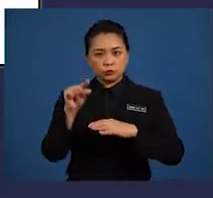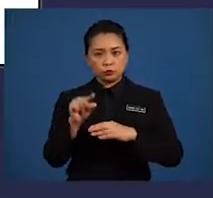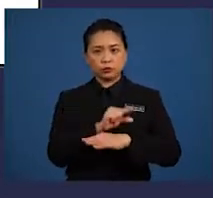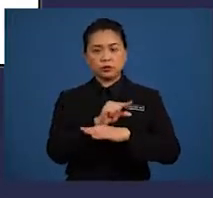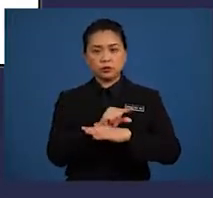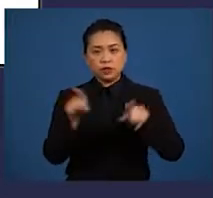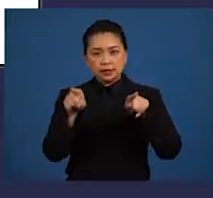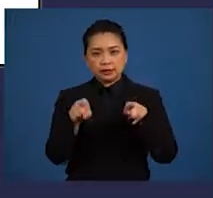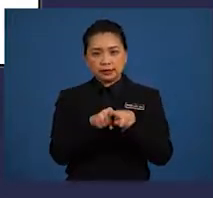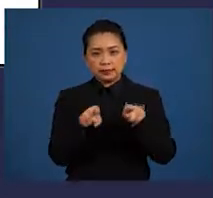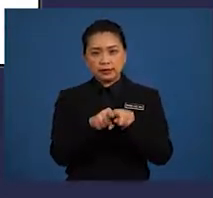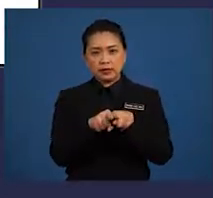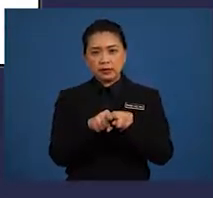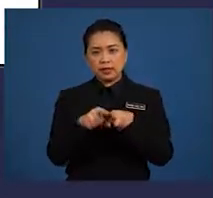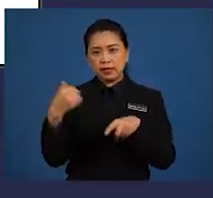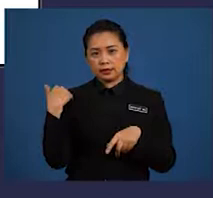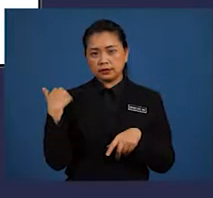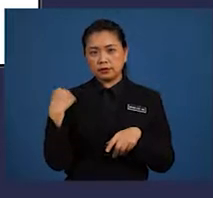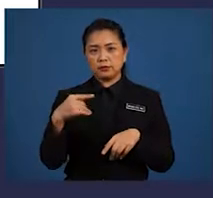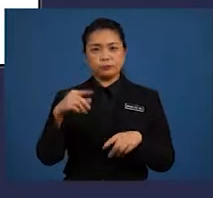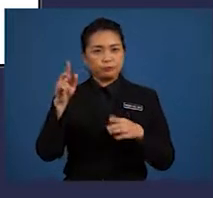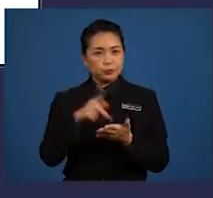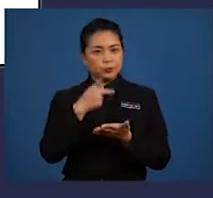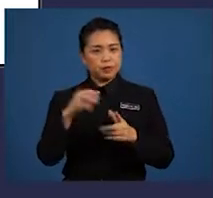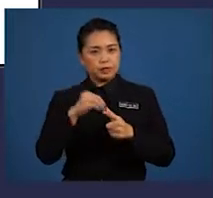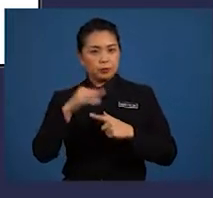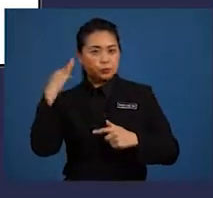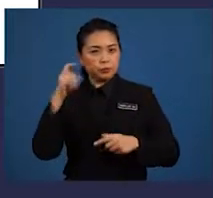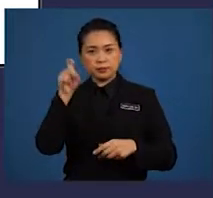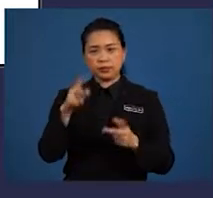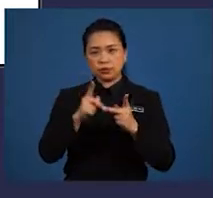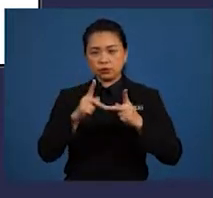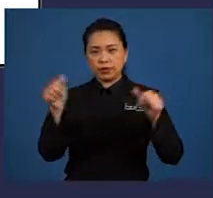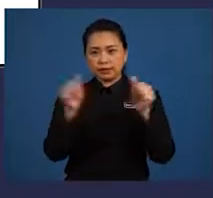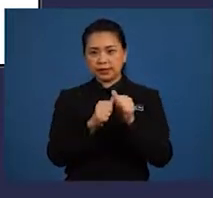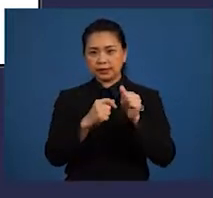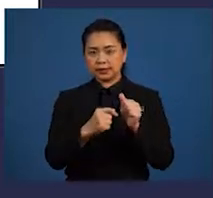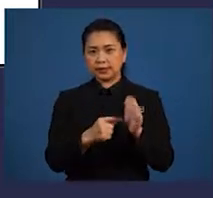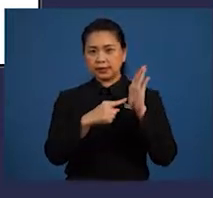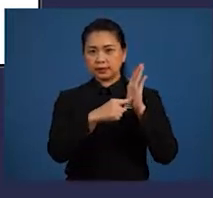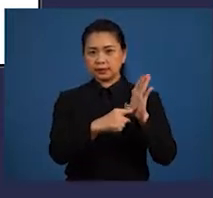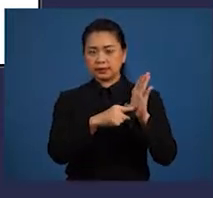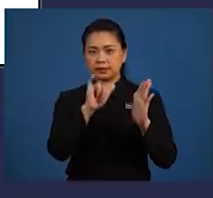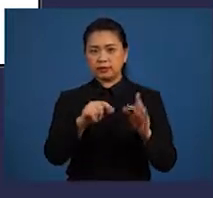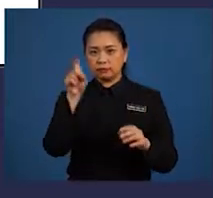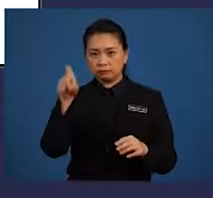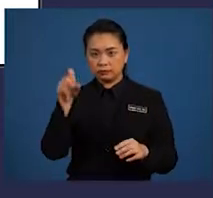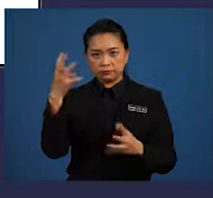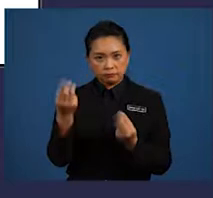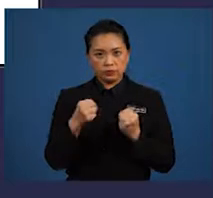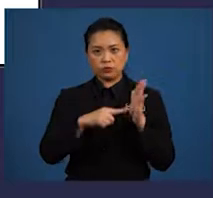sama adem musik atau bunyi-bunyian hendaklah sesuai dengan papa hanya hendak dipaparkan